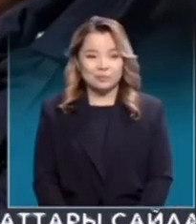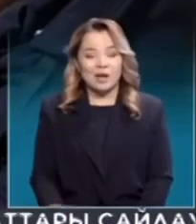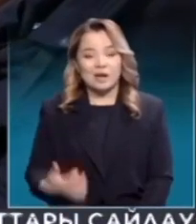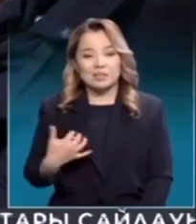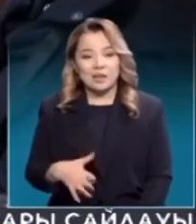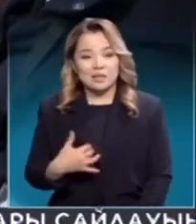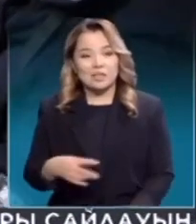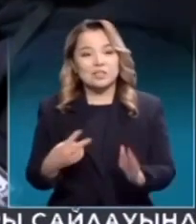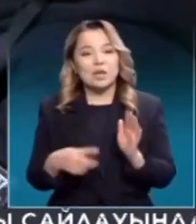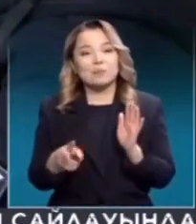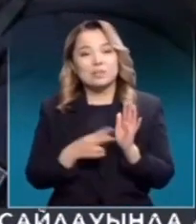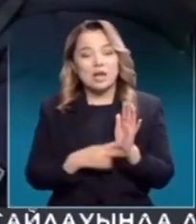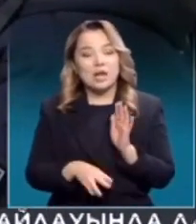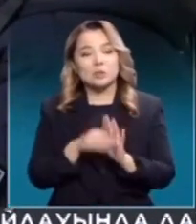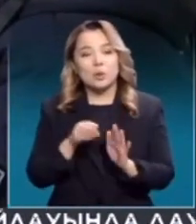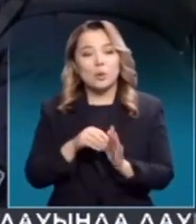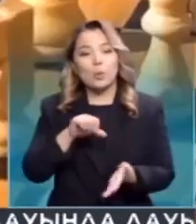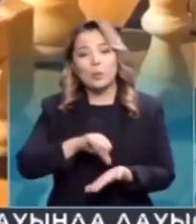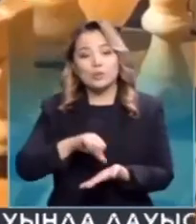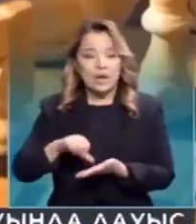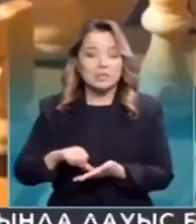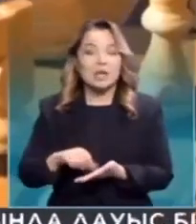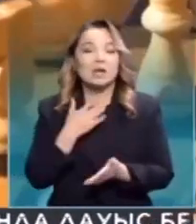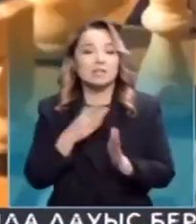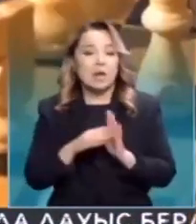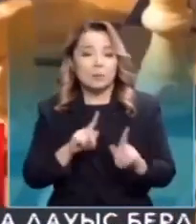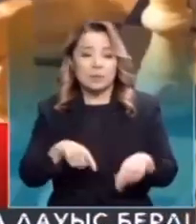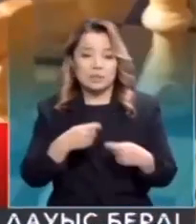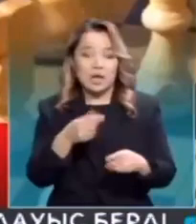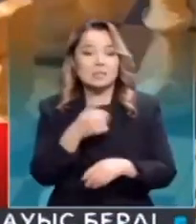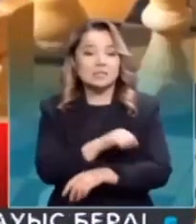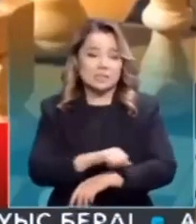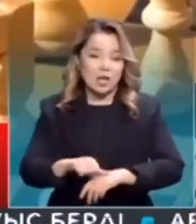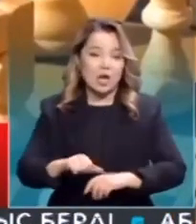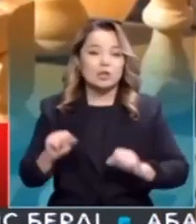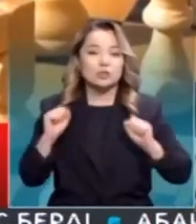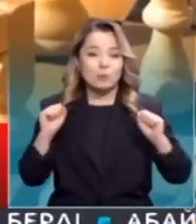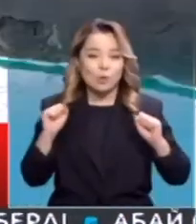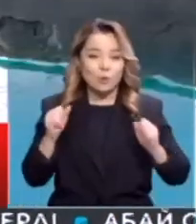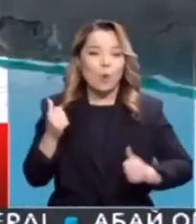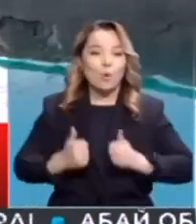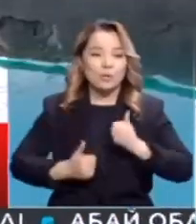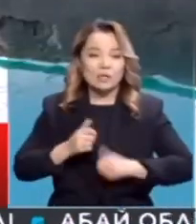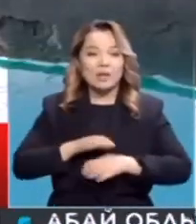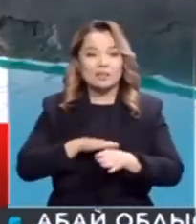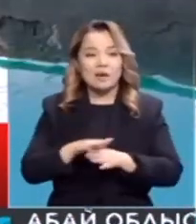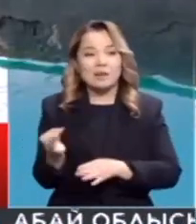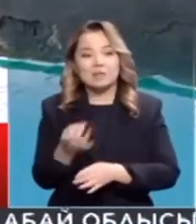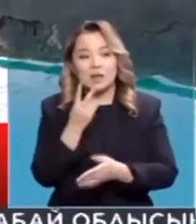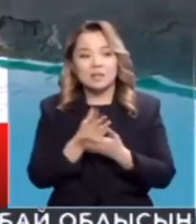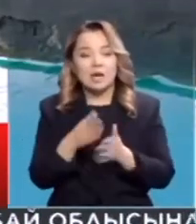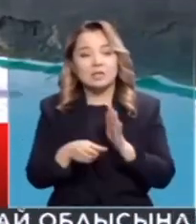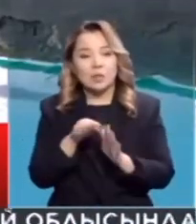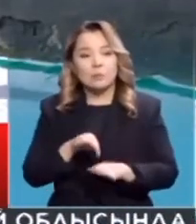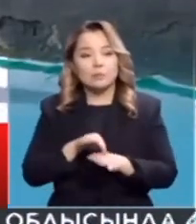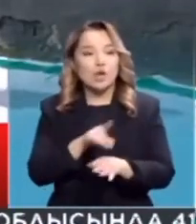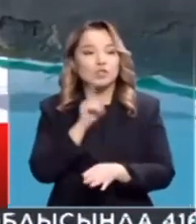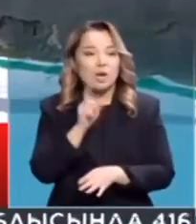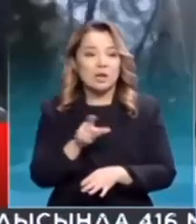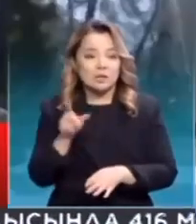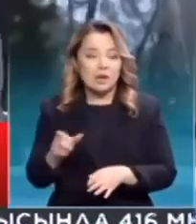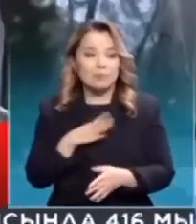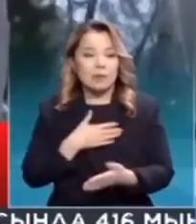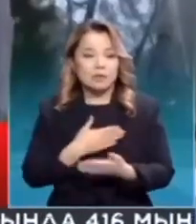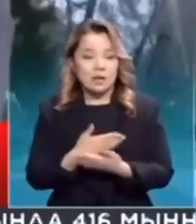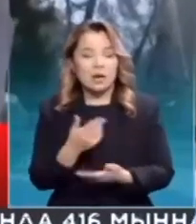Тараздағы 28-ші сайлау учаскесі іште дауыс беріп жатыр, ал сыртта спорттық ойындар сайысы қызып тұр. Өз таңдауын жасауға келген жаста,